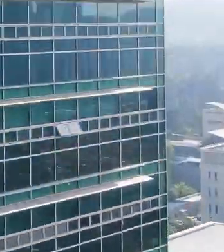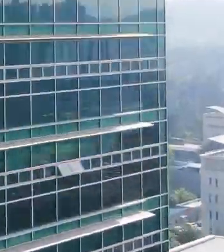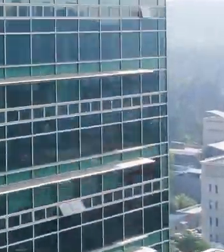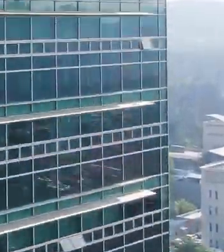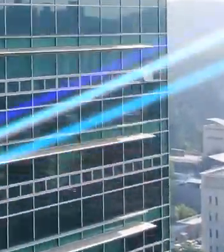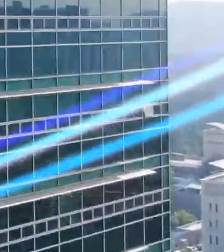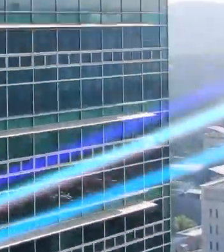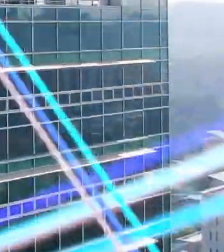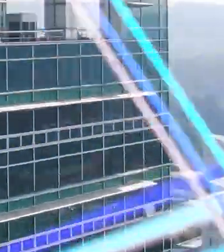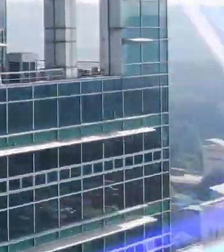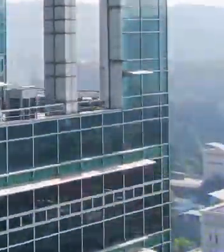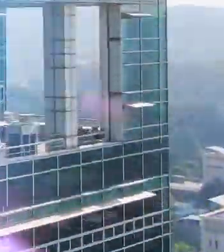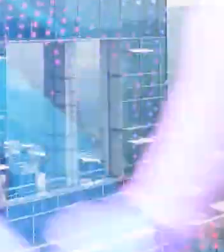기분